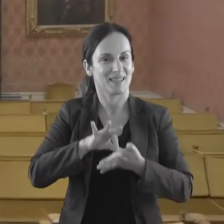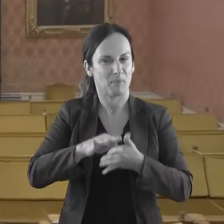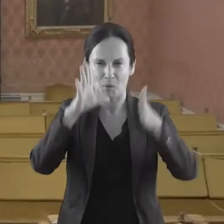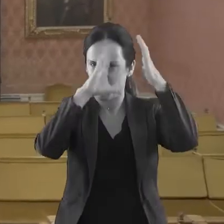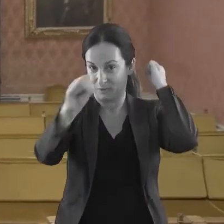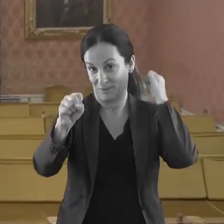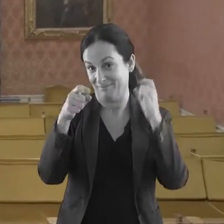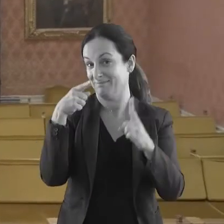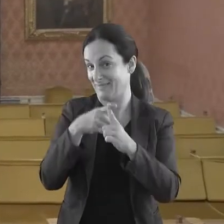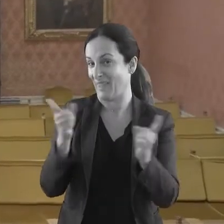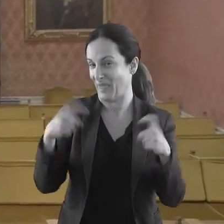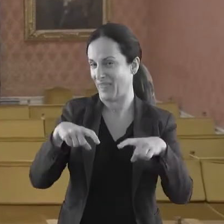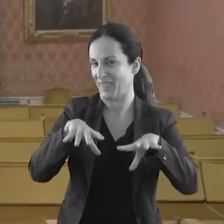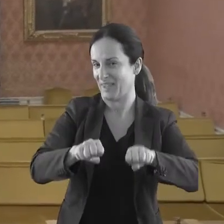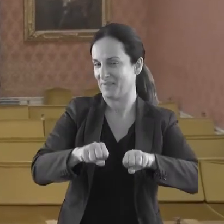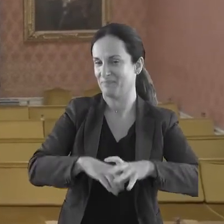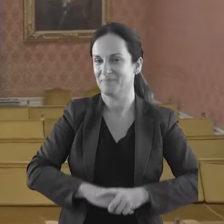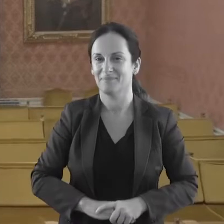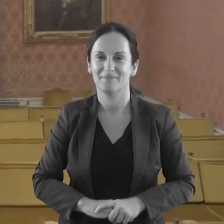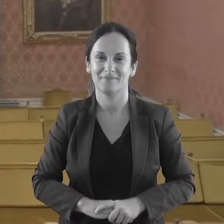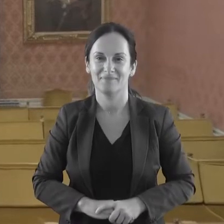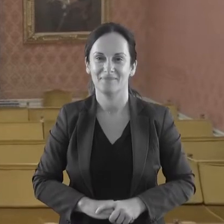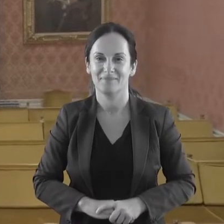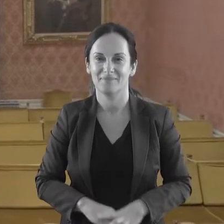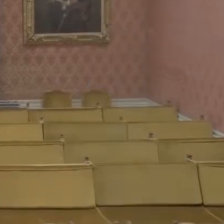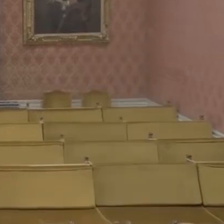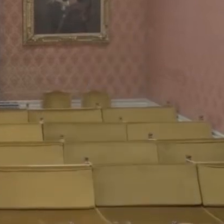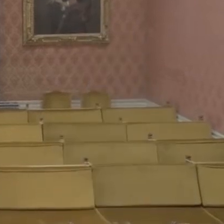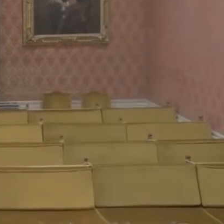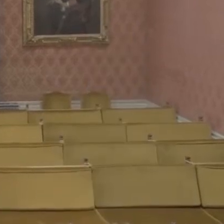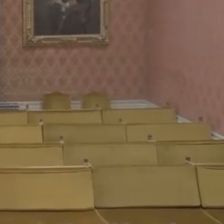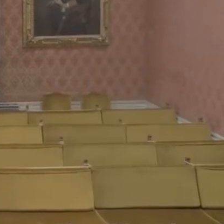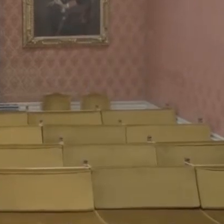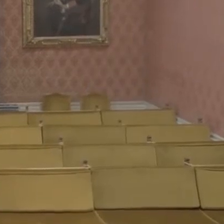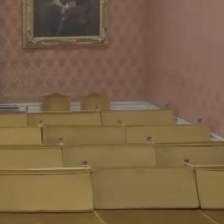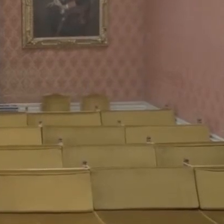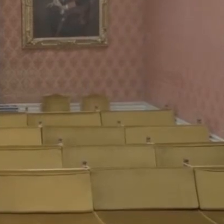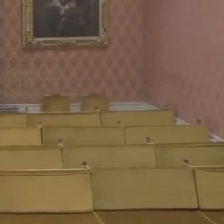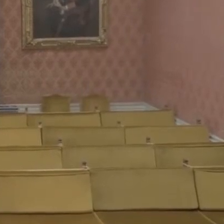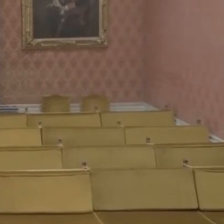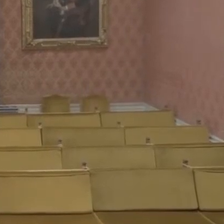visitar-nos. Per fer-ho, només us heu de posar en contacte amb el nostre servei de protocol.